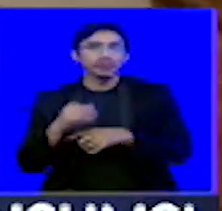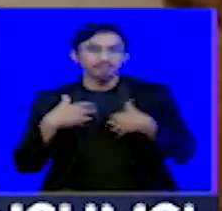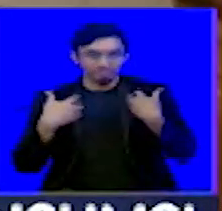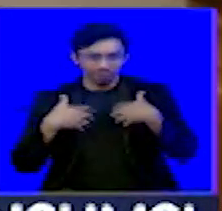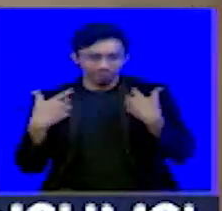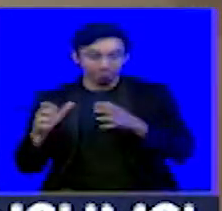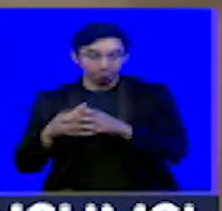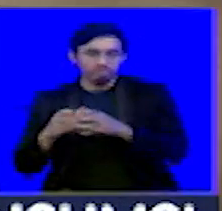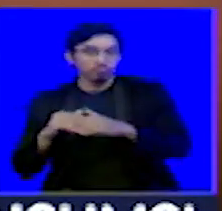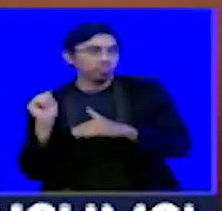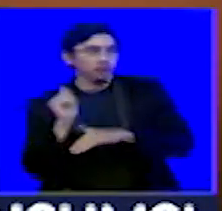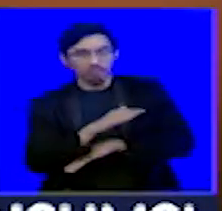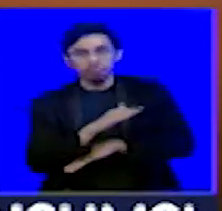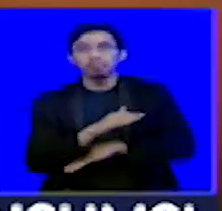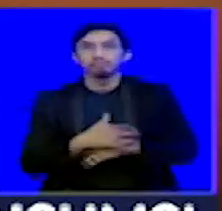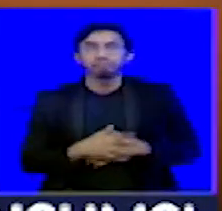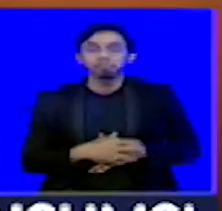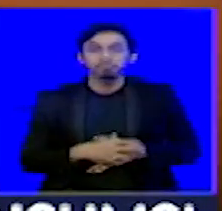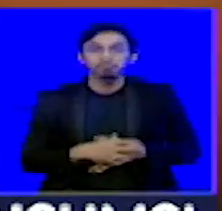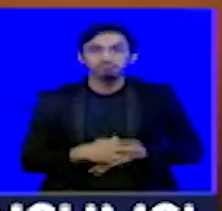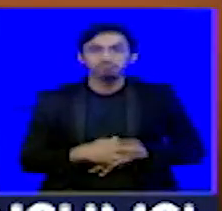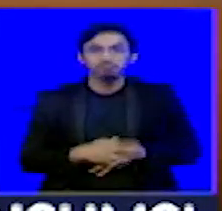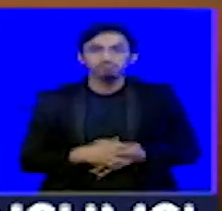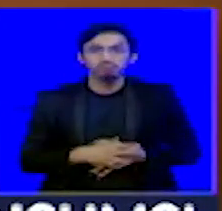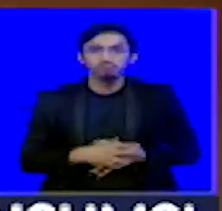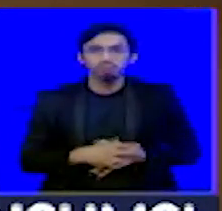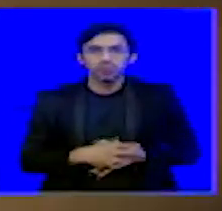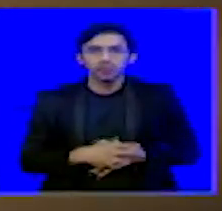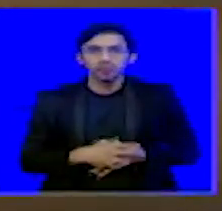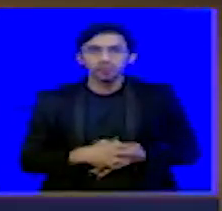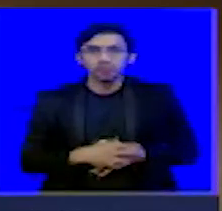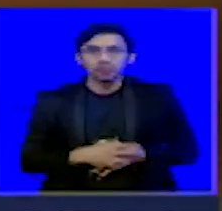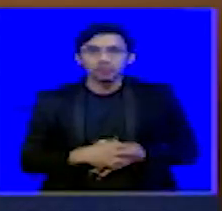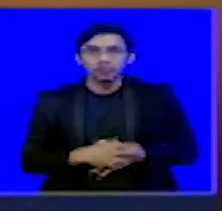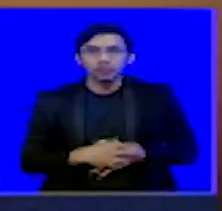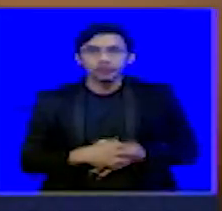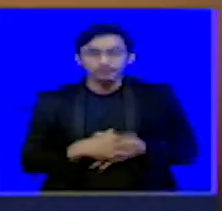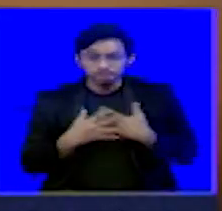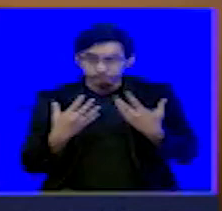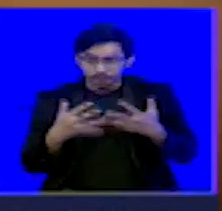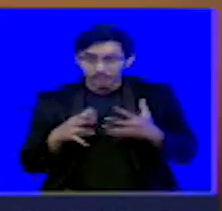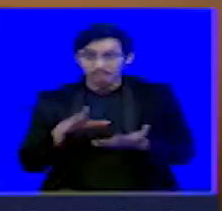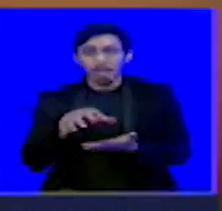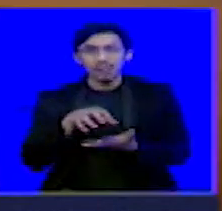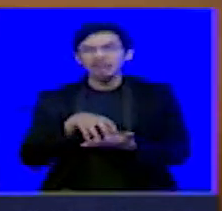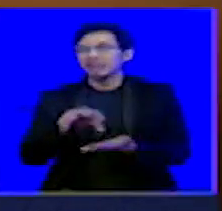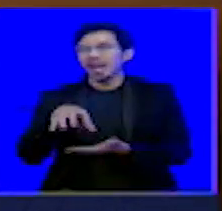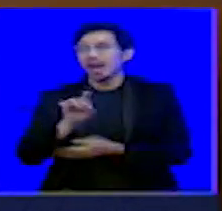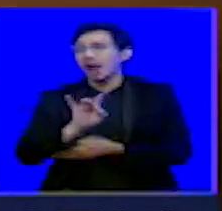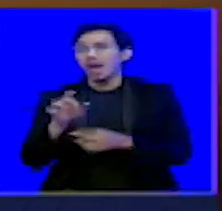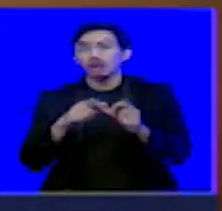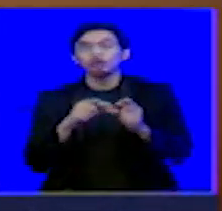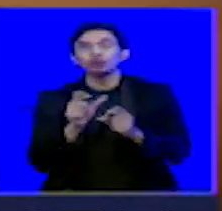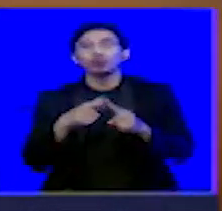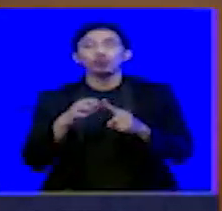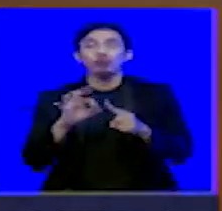daerah seperti Sukoharjo dan Karanganyar, Jawa Tengah telah terlebih dahulu menerbitkan pelarangan penjualan daging anjing. Karena anjing secara kelaziman